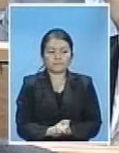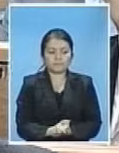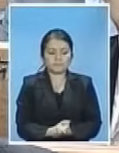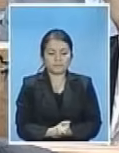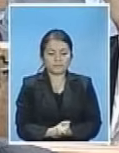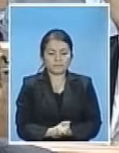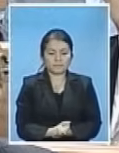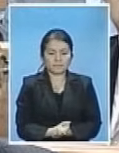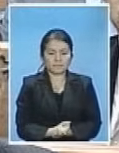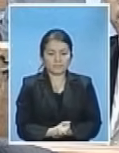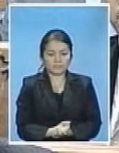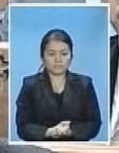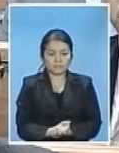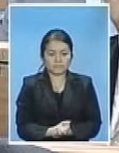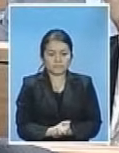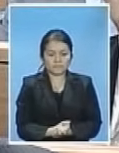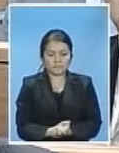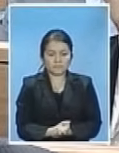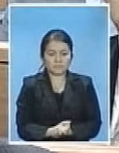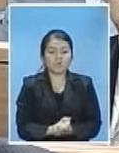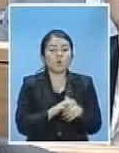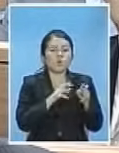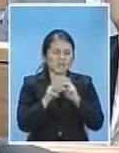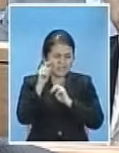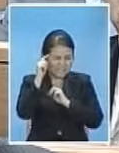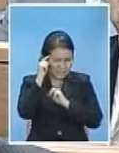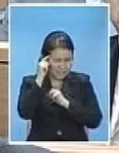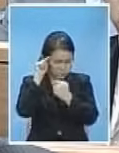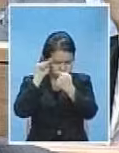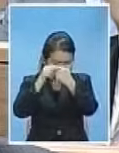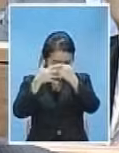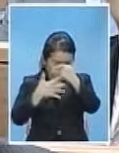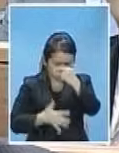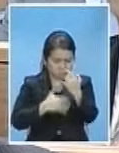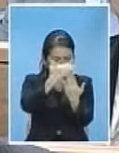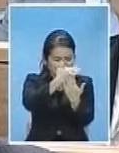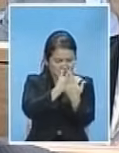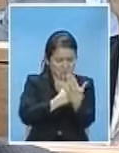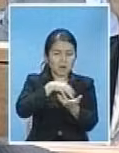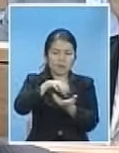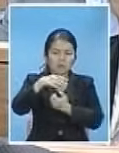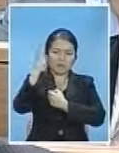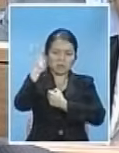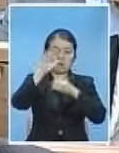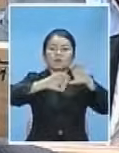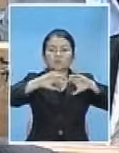โดยความคิดของรัฐบาลจากนโยบายที่แถลง ท่านก่อแก้วมี